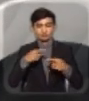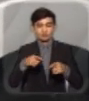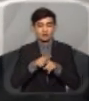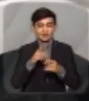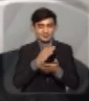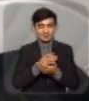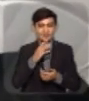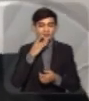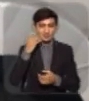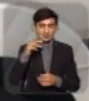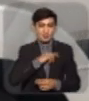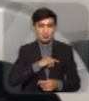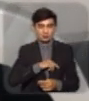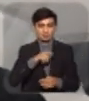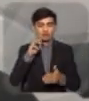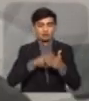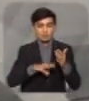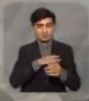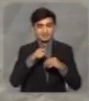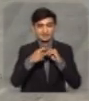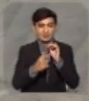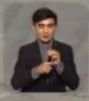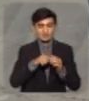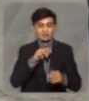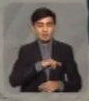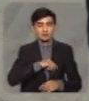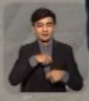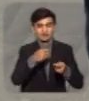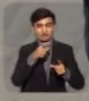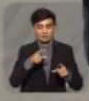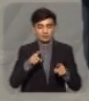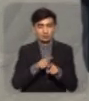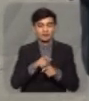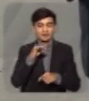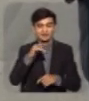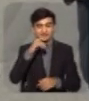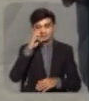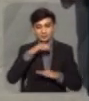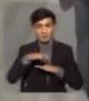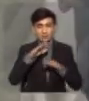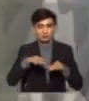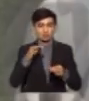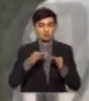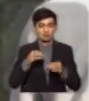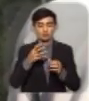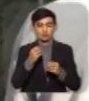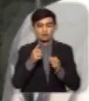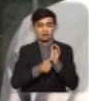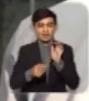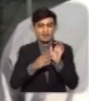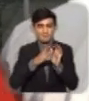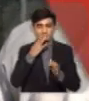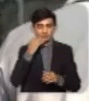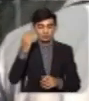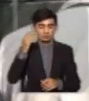привлечения иностранной рабочей силы оштрафовали 17 работодателей. За пределы страны по решению суда уже выдворили 69